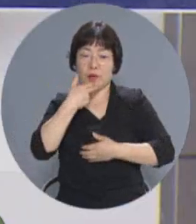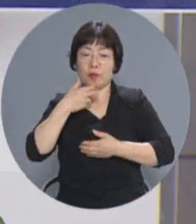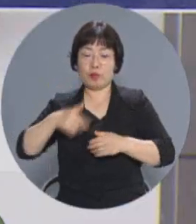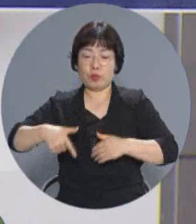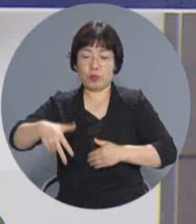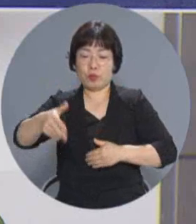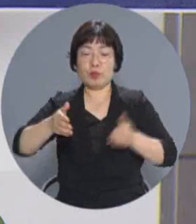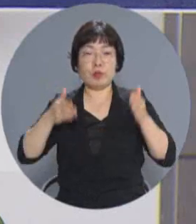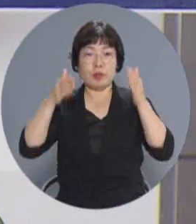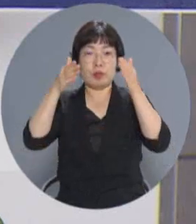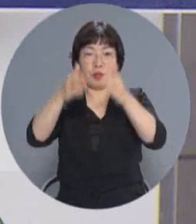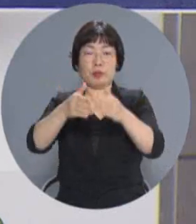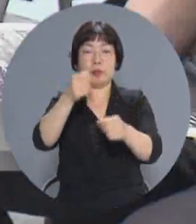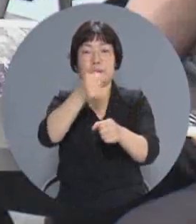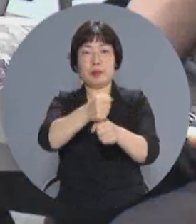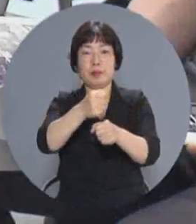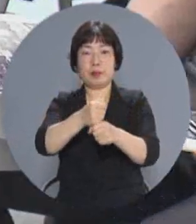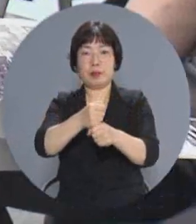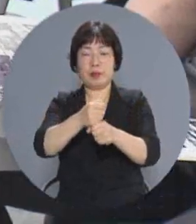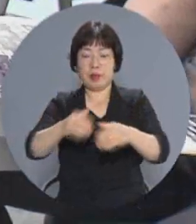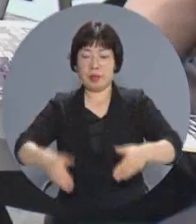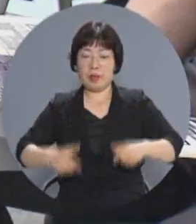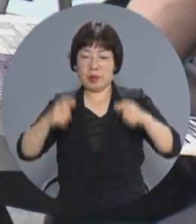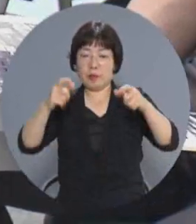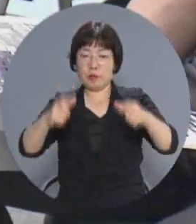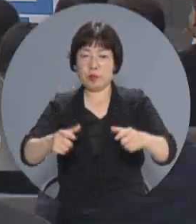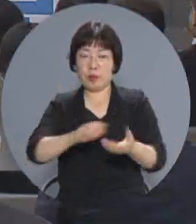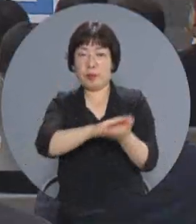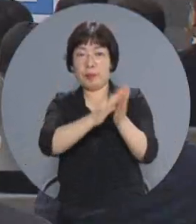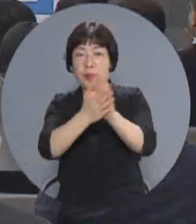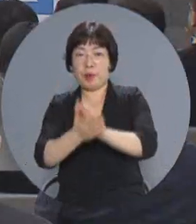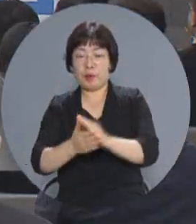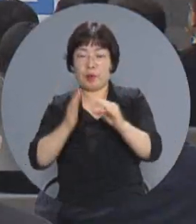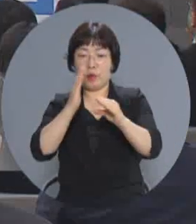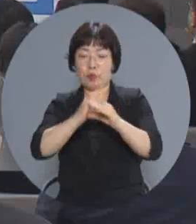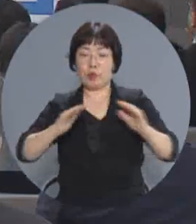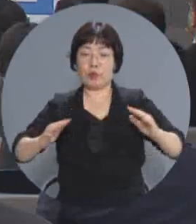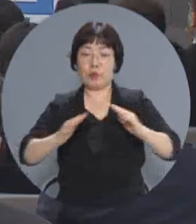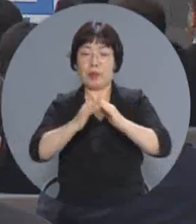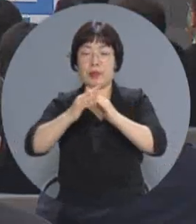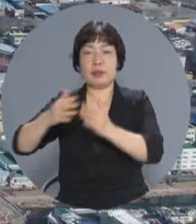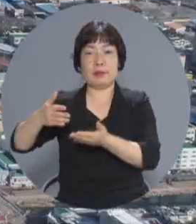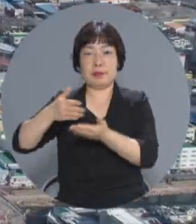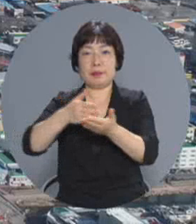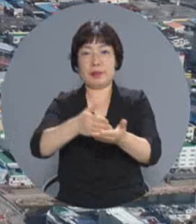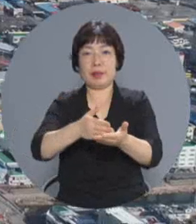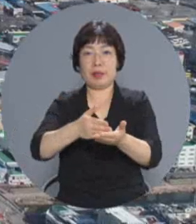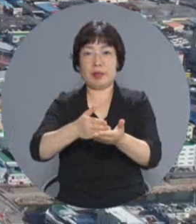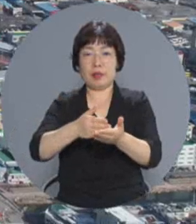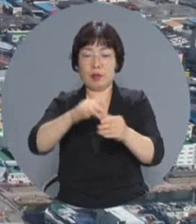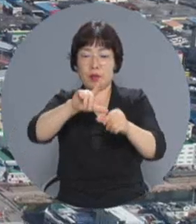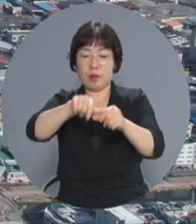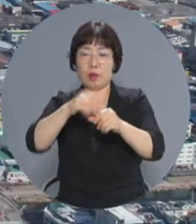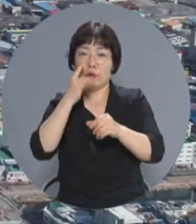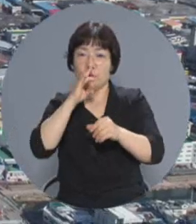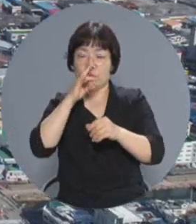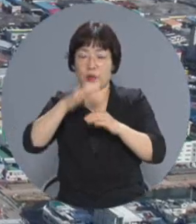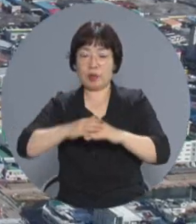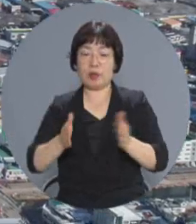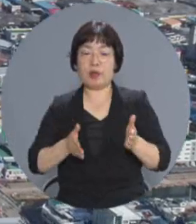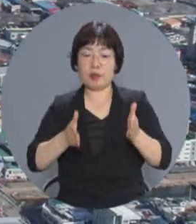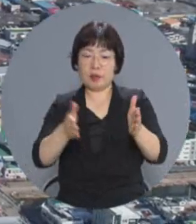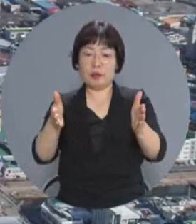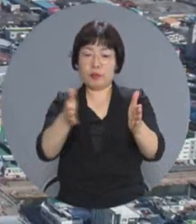거리를 공격적으로 조성하고 남부지역 사이클링 허브 개발을 추진하라고 제안합니다. 시내 중앙로는 도로